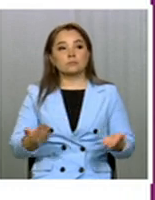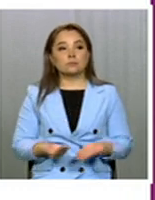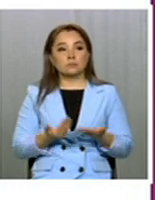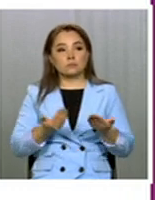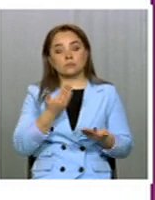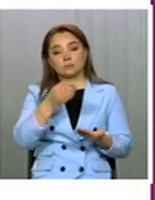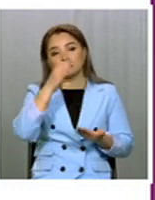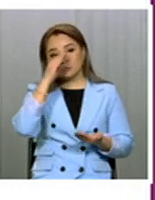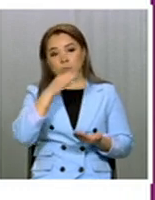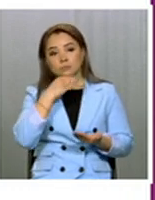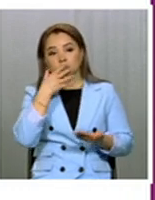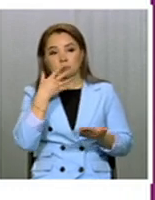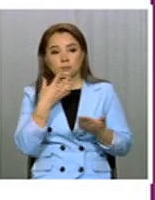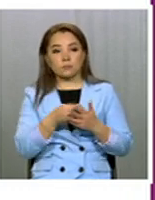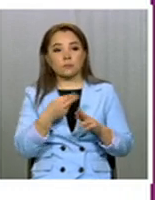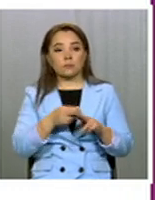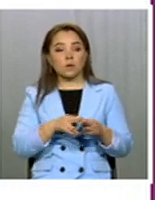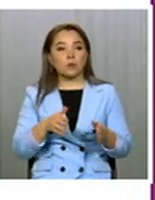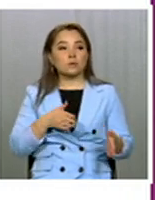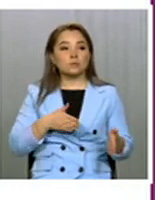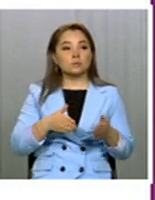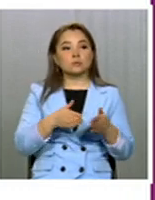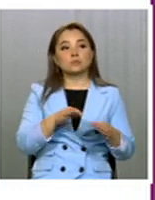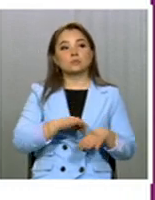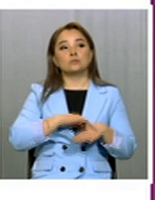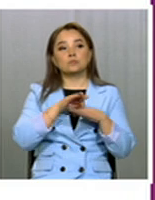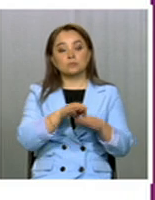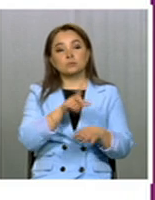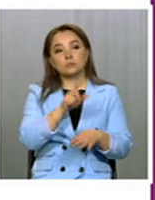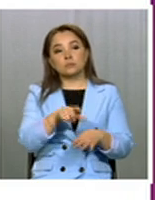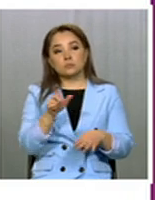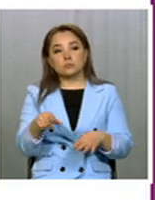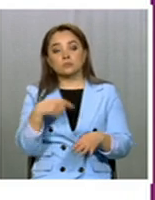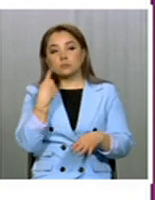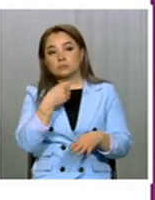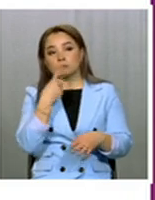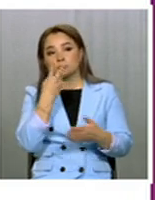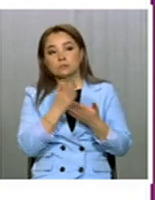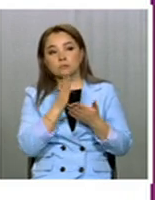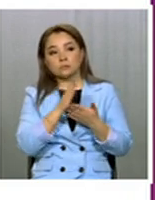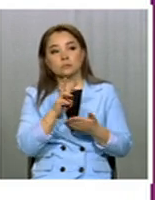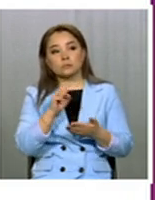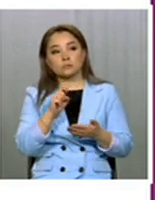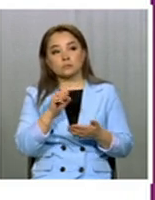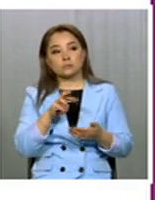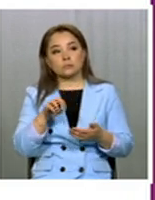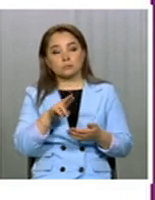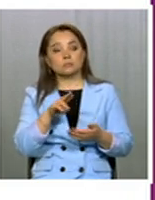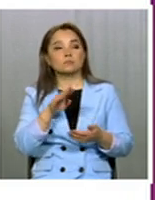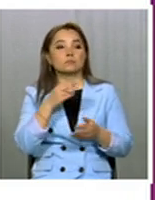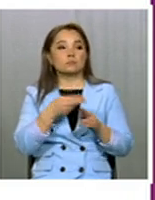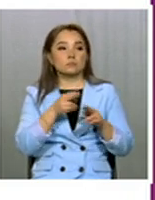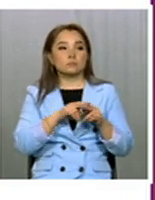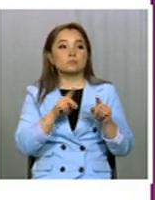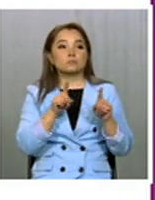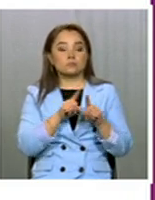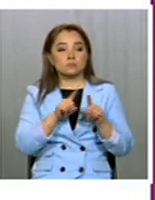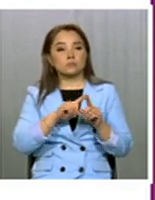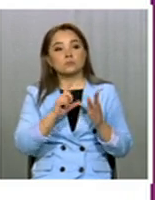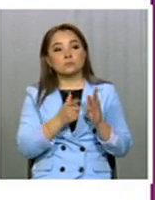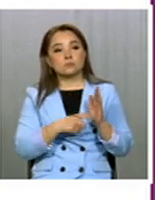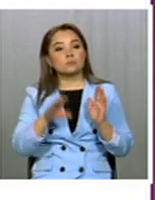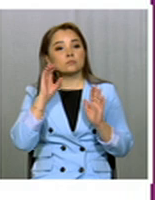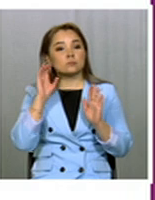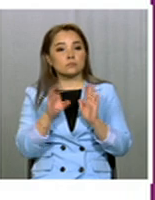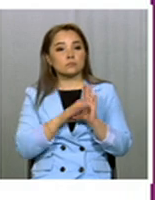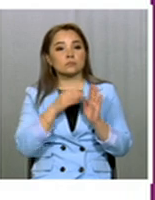әкенді. Мына жолмен өткен жұрттың аузынан, махамбеттің жырын тыңдап жатенді. Мүмкін,